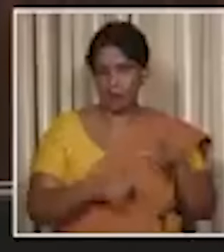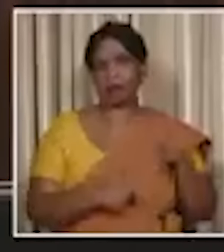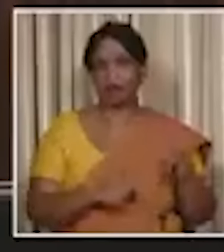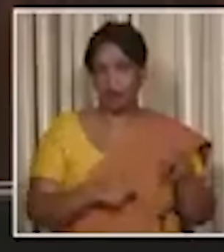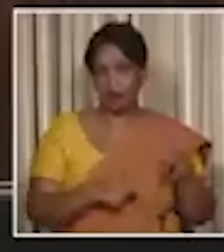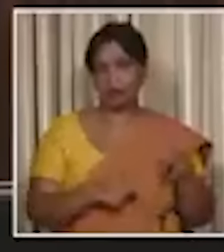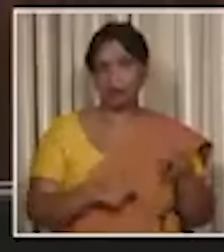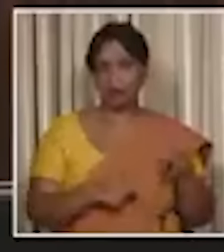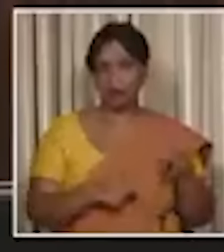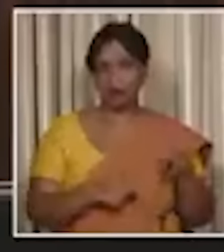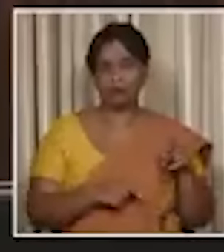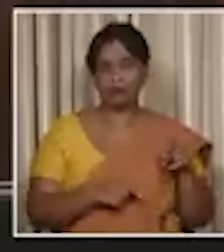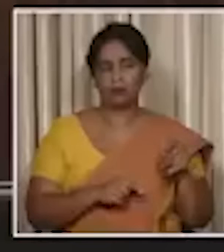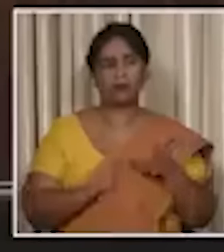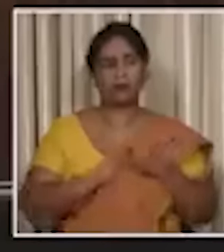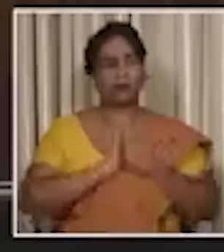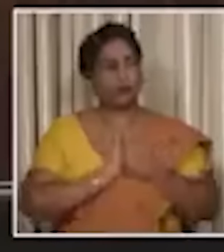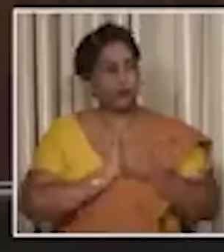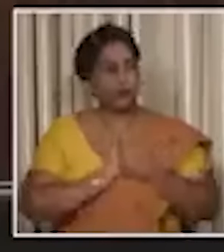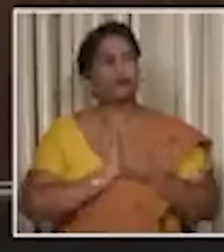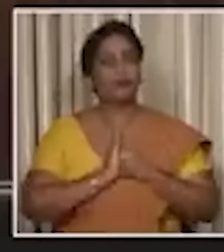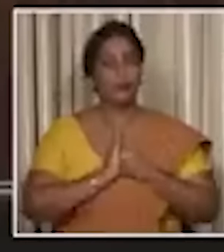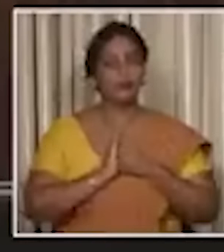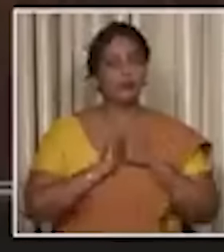பாராளுமன்றமாக இருக்கின்றது. அதே போல